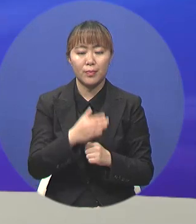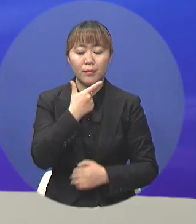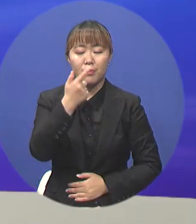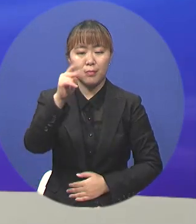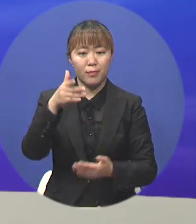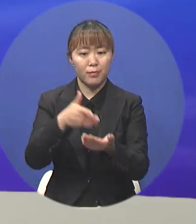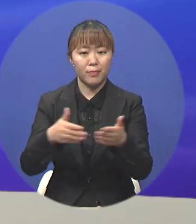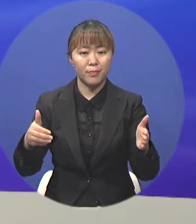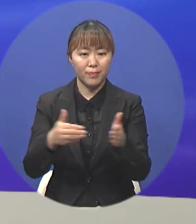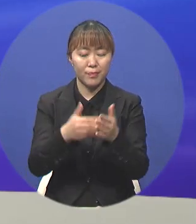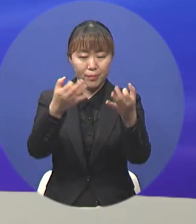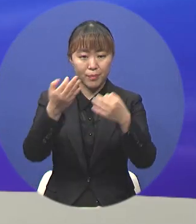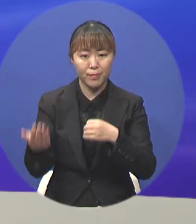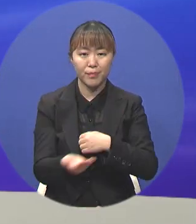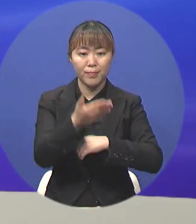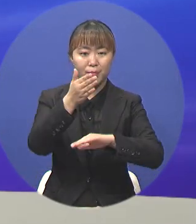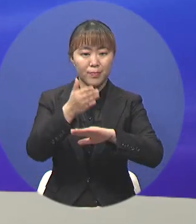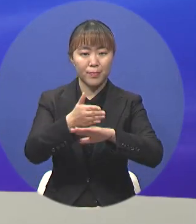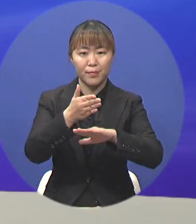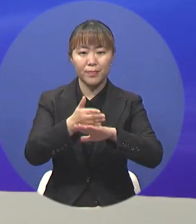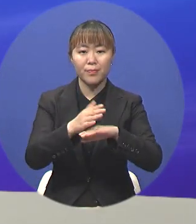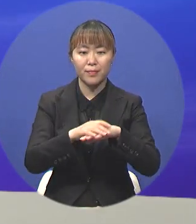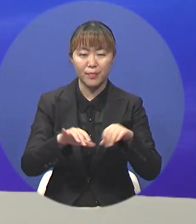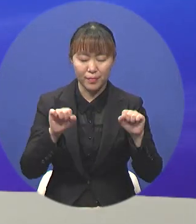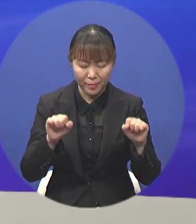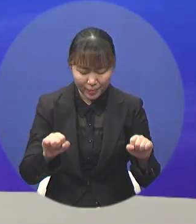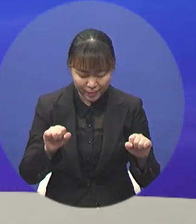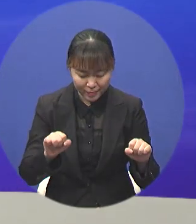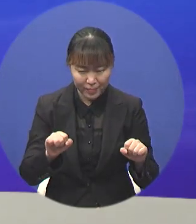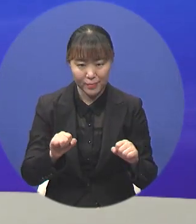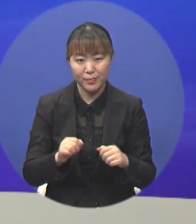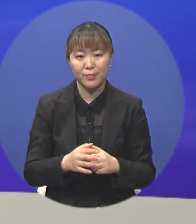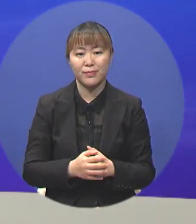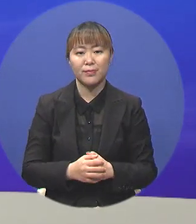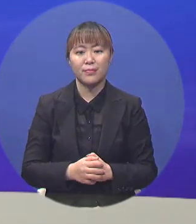복지TV 뉴스를 마칩니다. 시청해주신 여러분 고맙습니다.